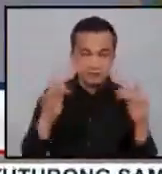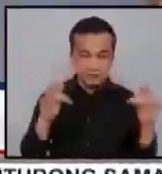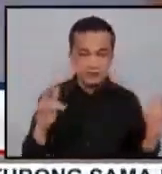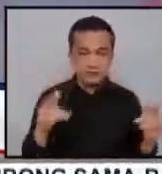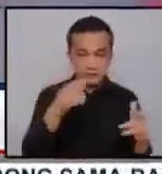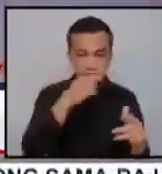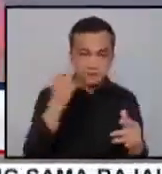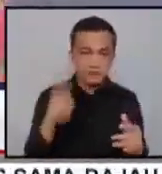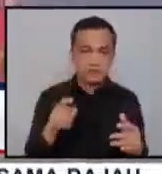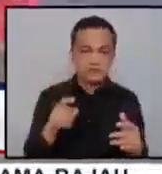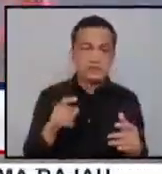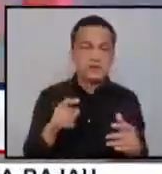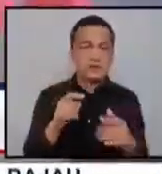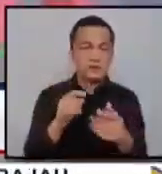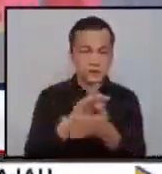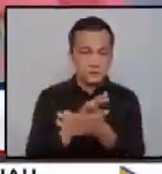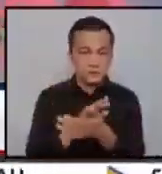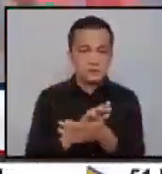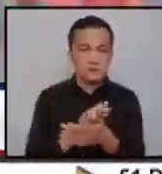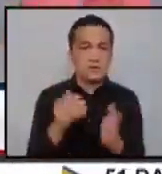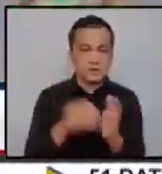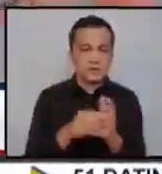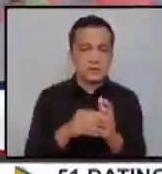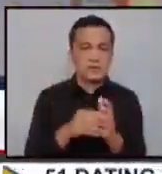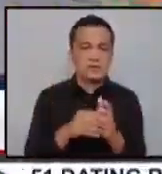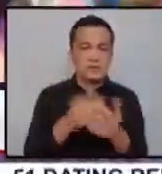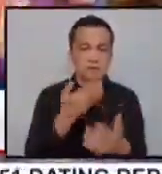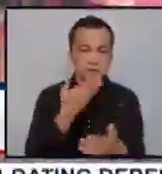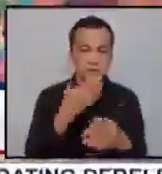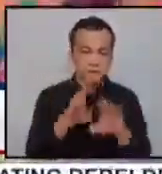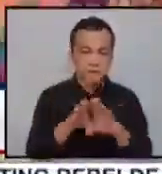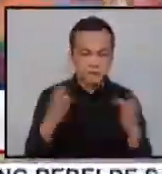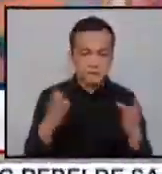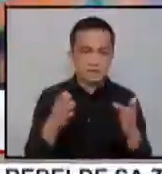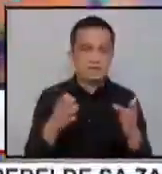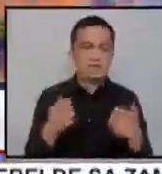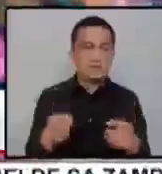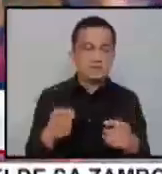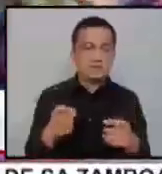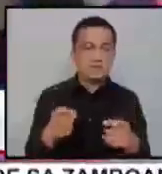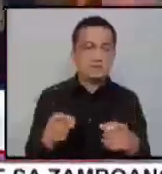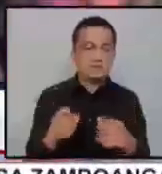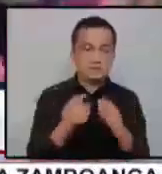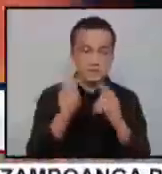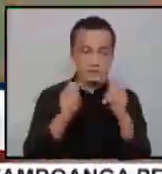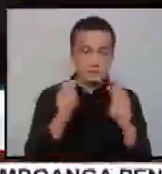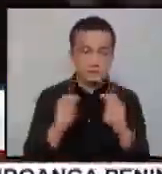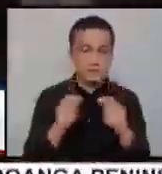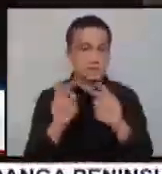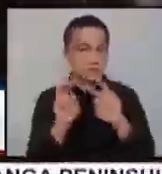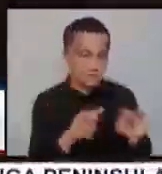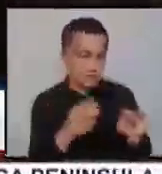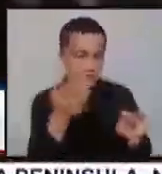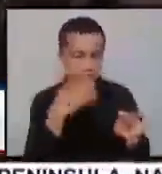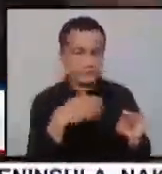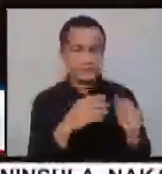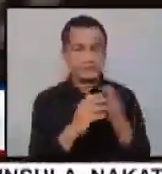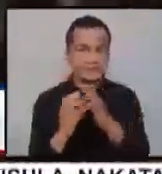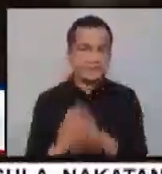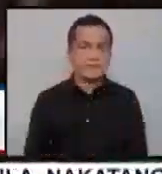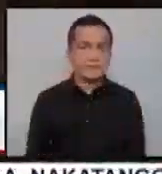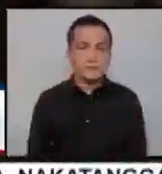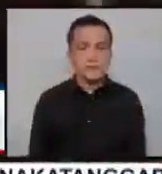muling binuksan ng Bacolod City ang pintuan nito sa turismo para masilayan ng mga turista ang ganda ng lungsod. Kaugnay nito,